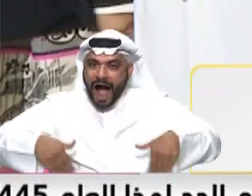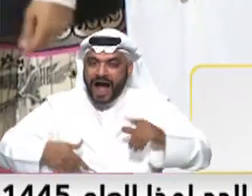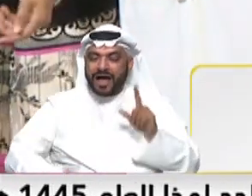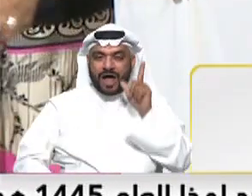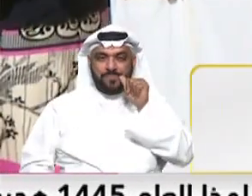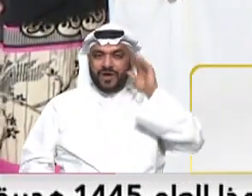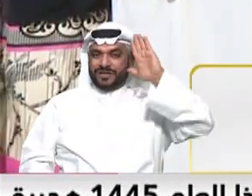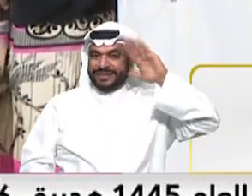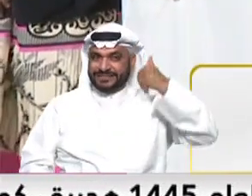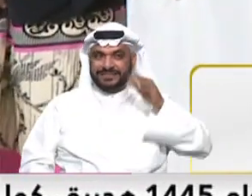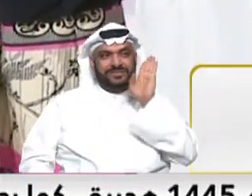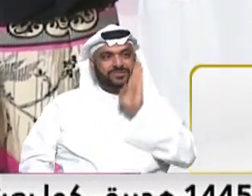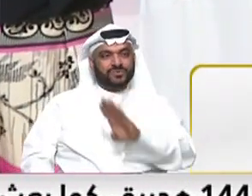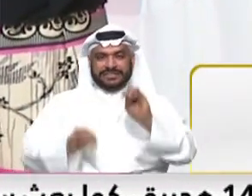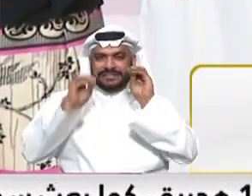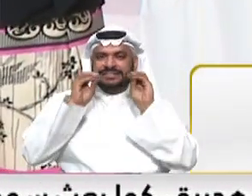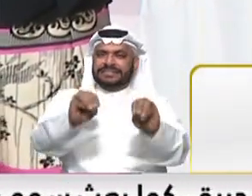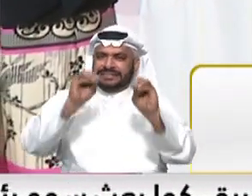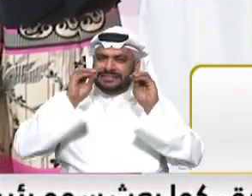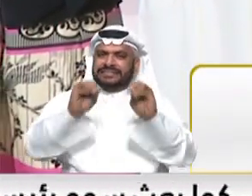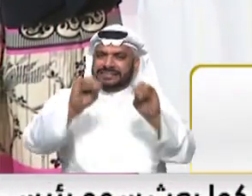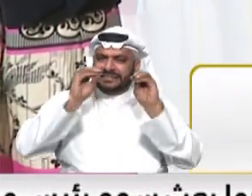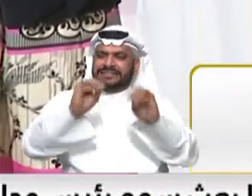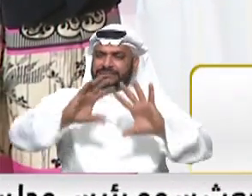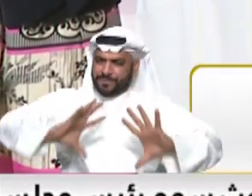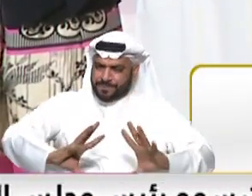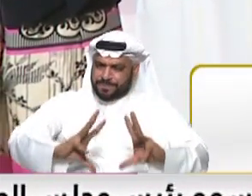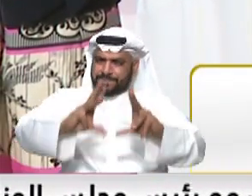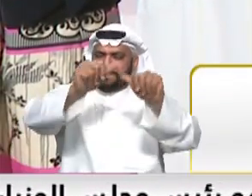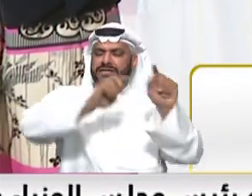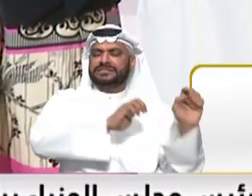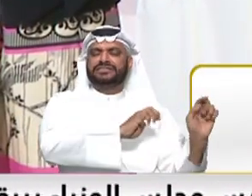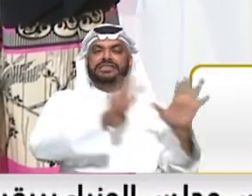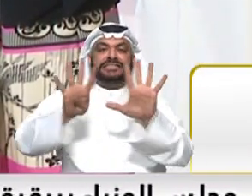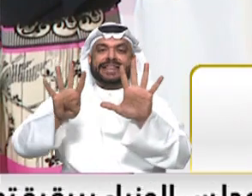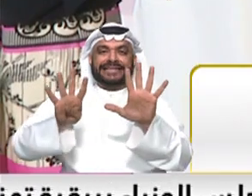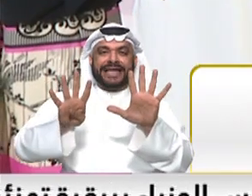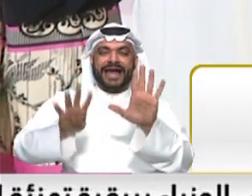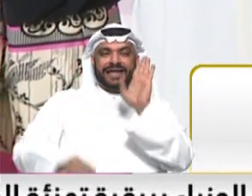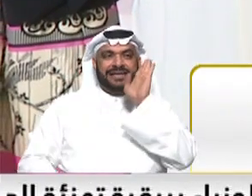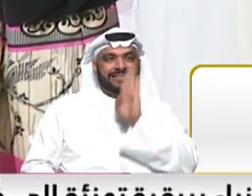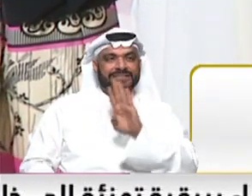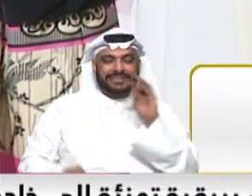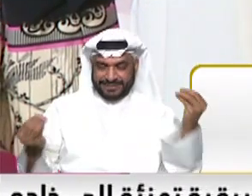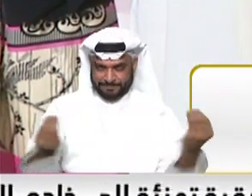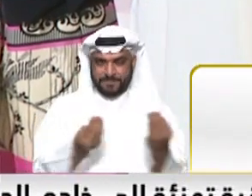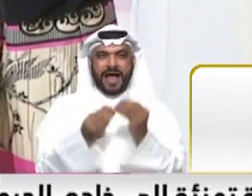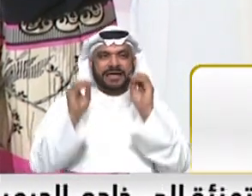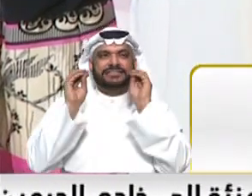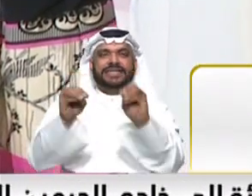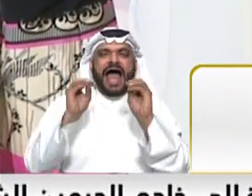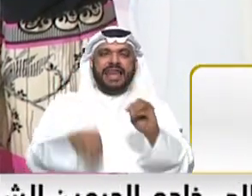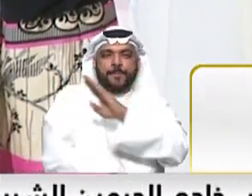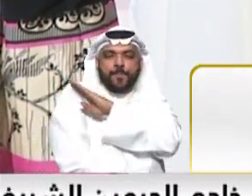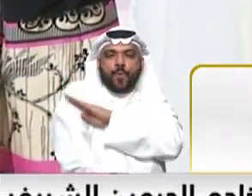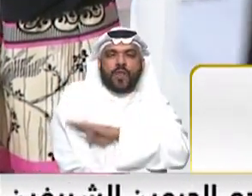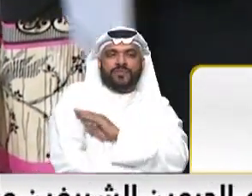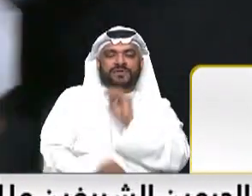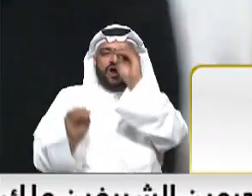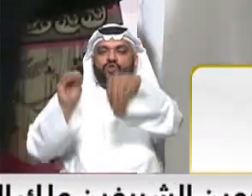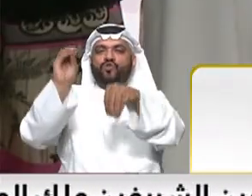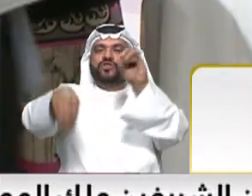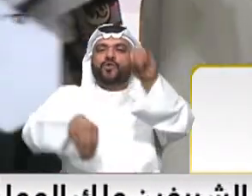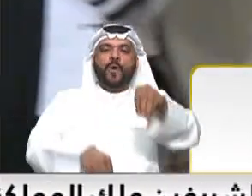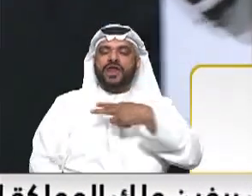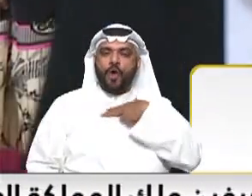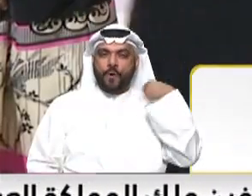تدريبهم وتأهيلهم في مدة لا تقل عن 9 أشهر ضمن مبادرة شركاء لتوظيفهم، واليوم حصدوا ما